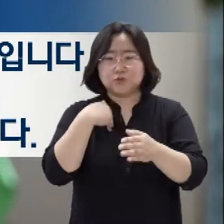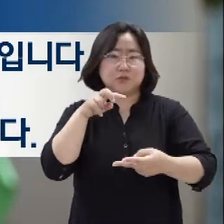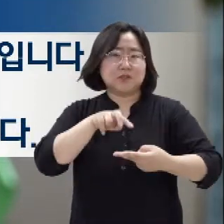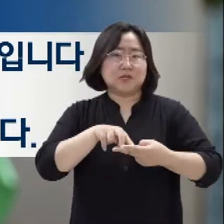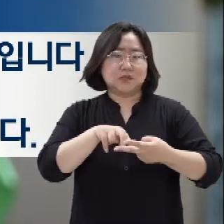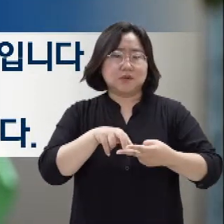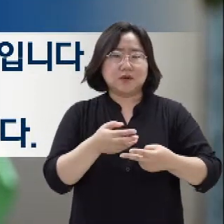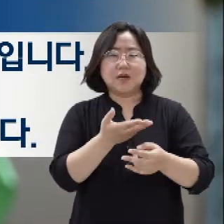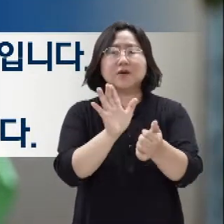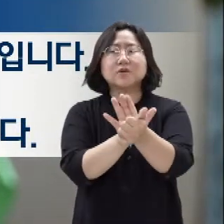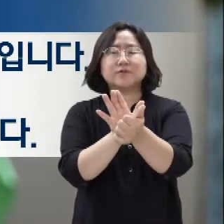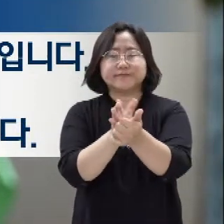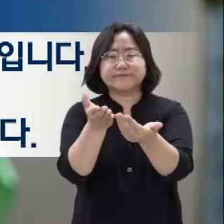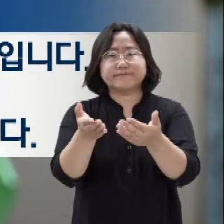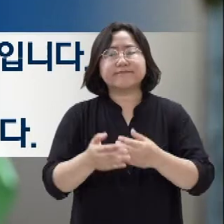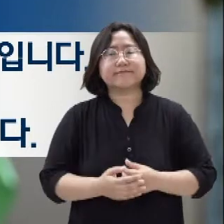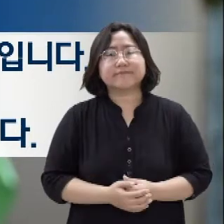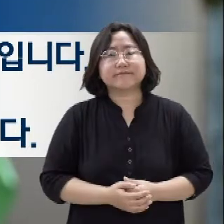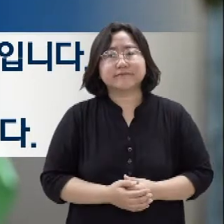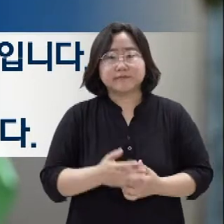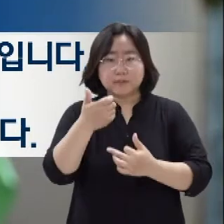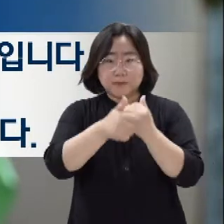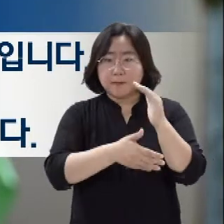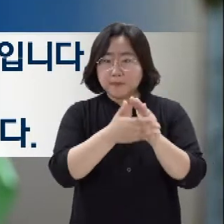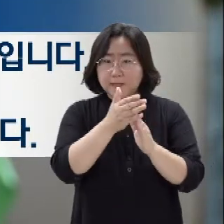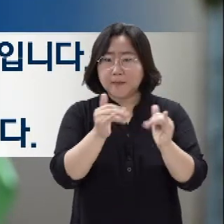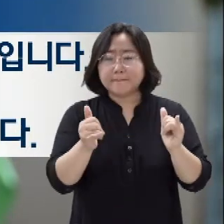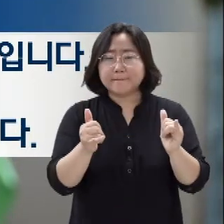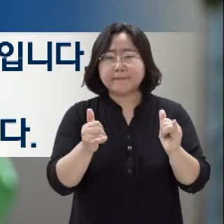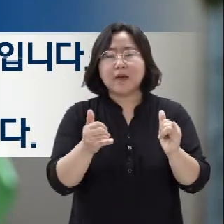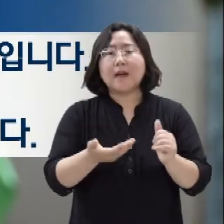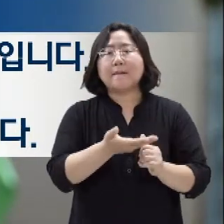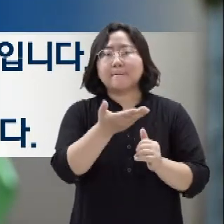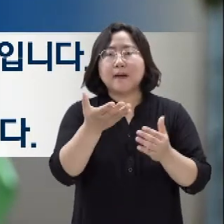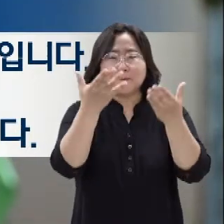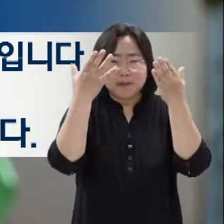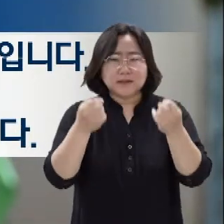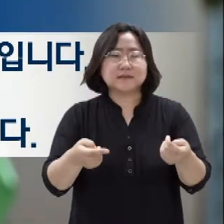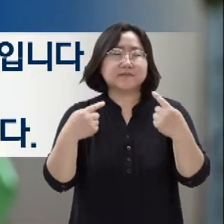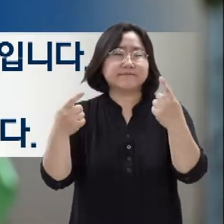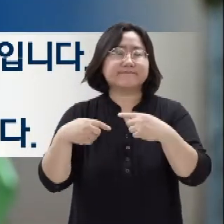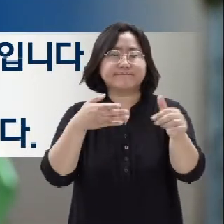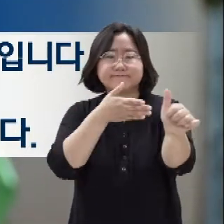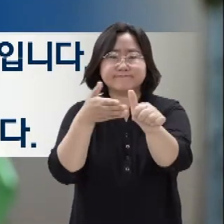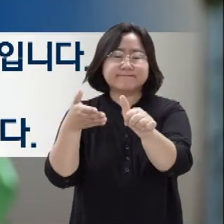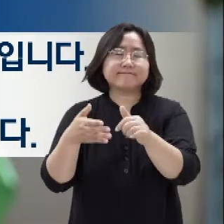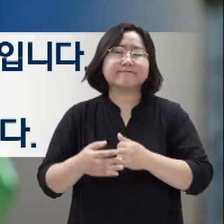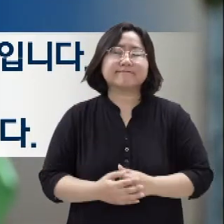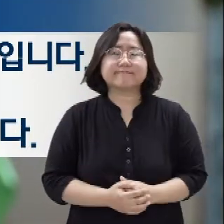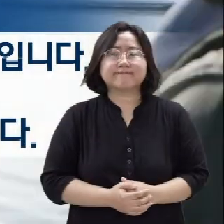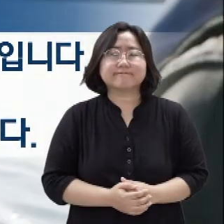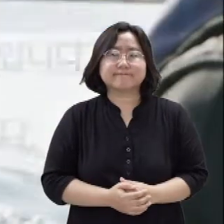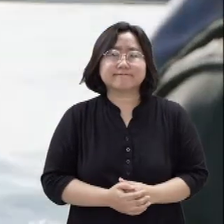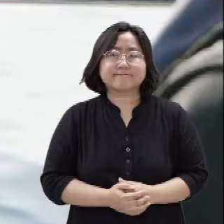센터가 도와드리겠습니다. 서귀포 시민분들의 많은 참여를 부탁드립니다.